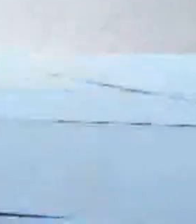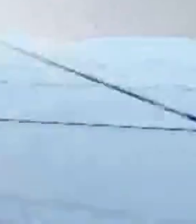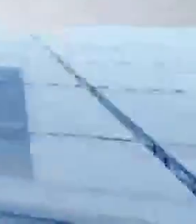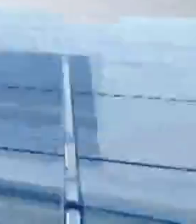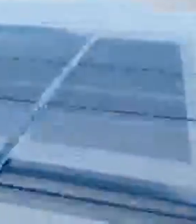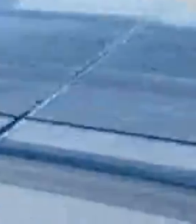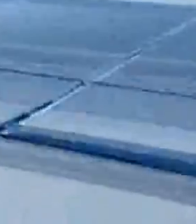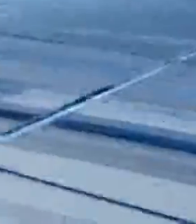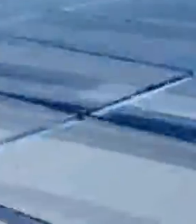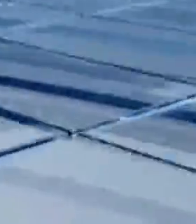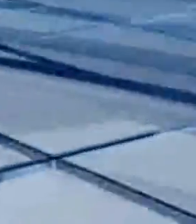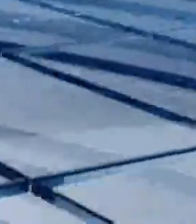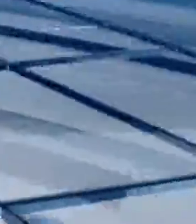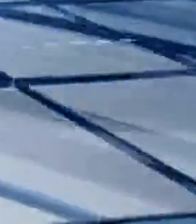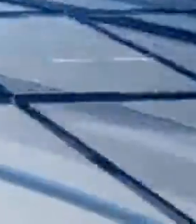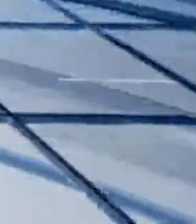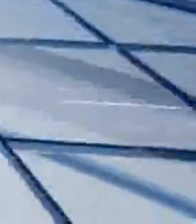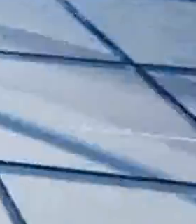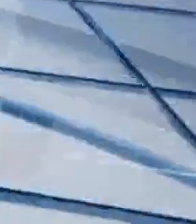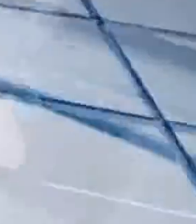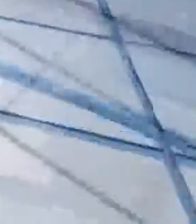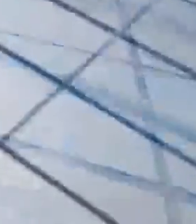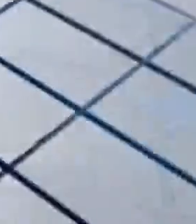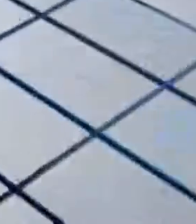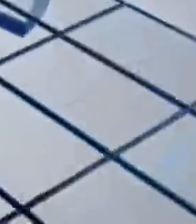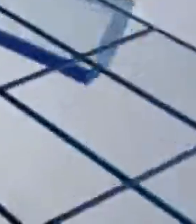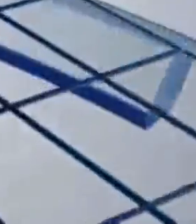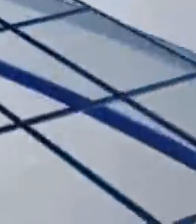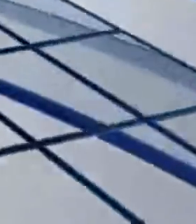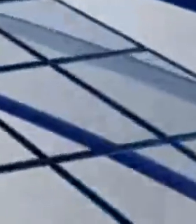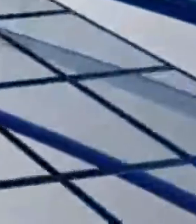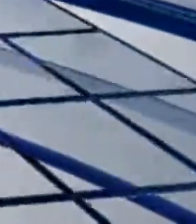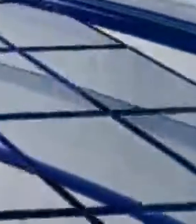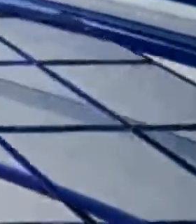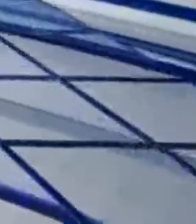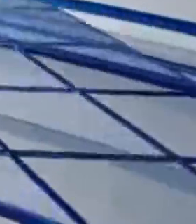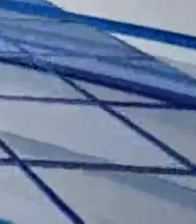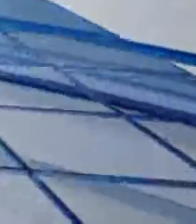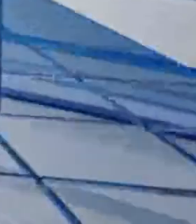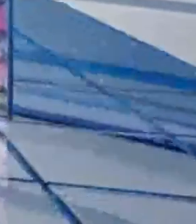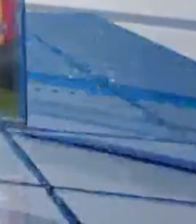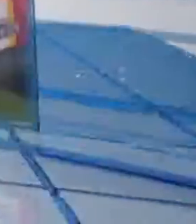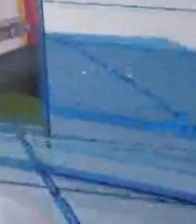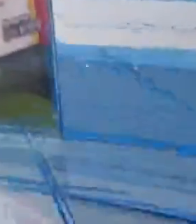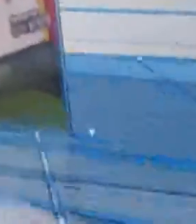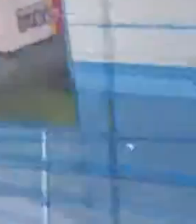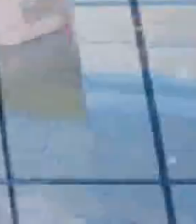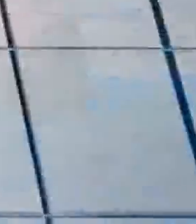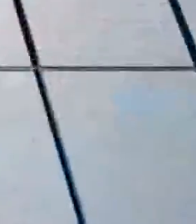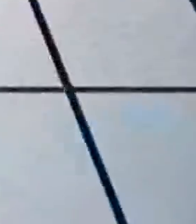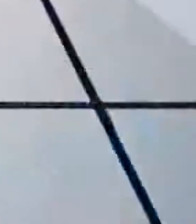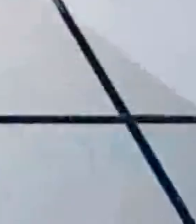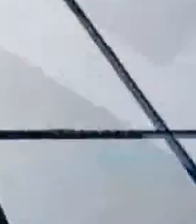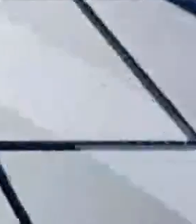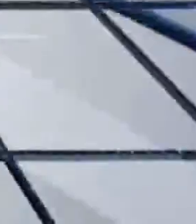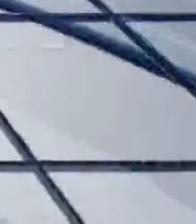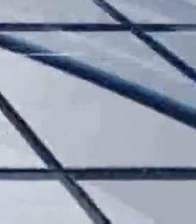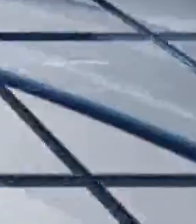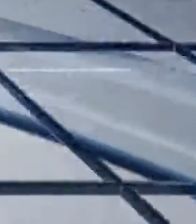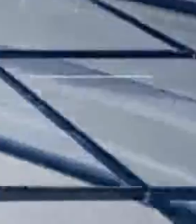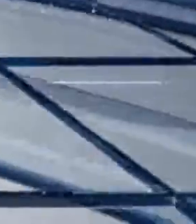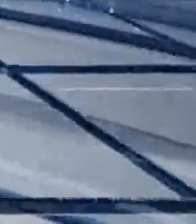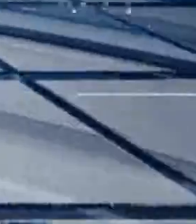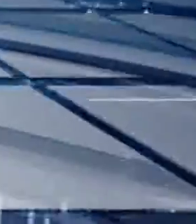2 2 2 2 2 2 2 2 2 2 2